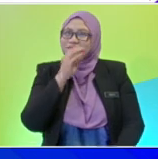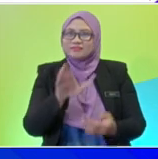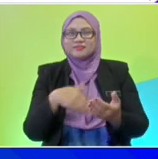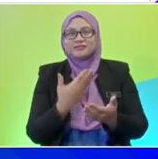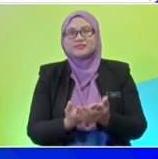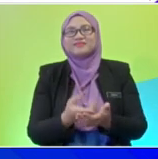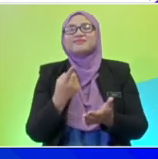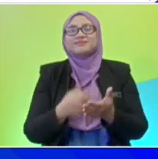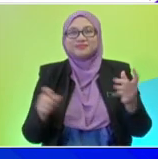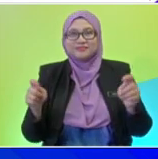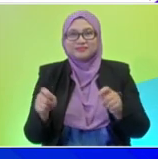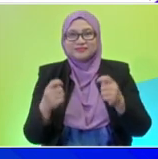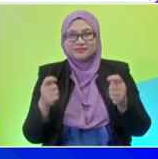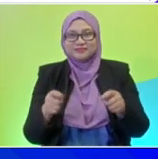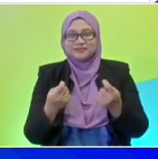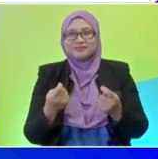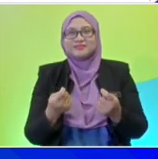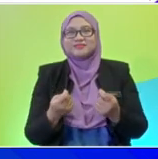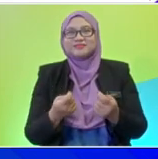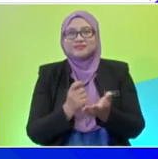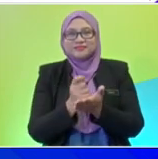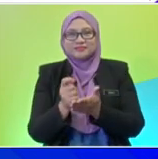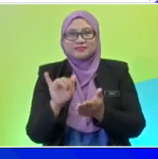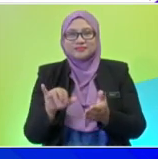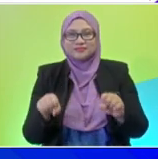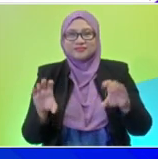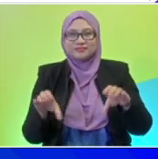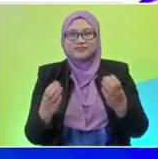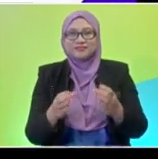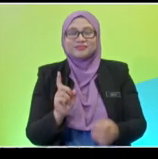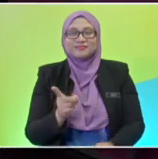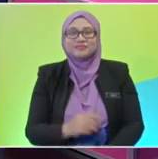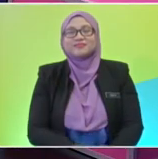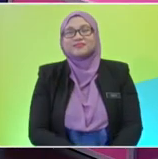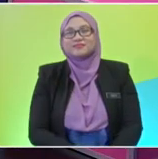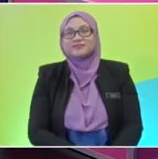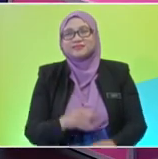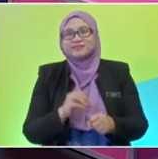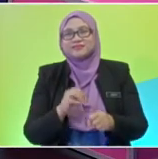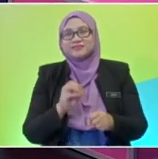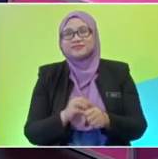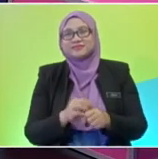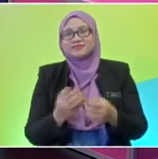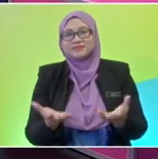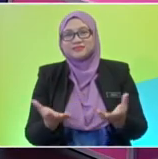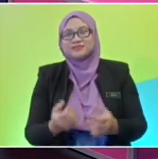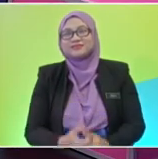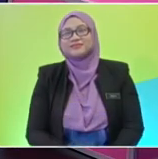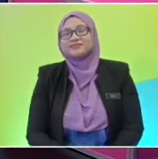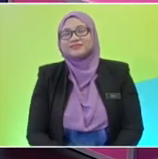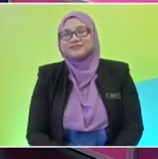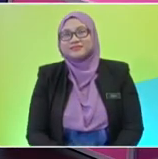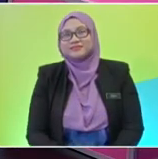tindakan bertoleransi yang kamu boleh buat di sana oke dalam situasi ini Oke saya pernah jawab